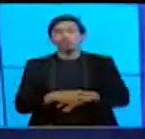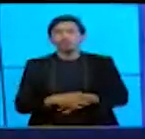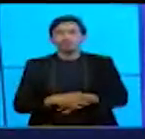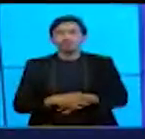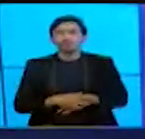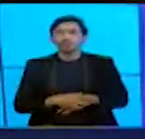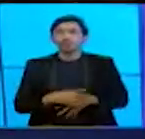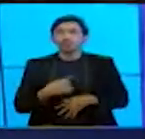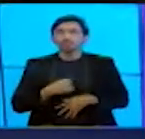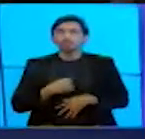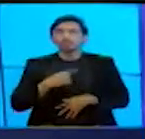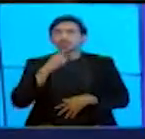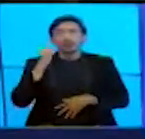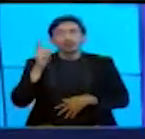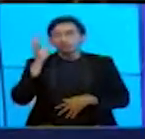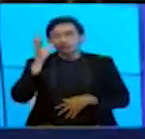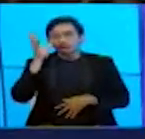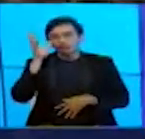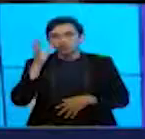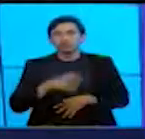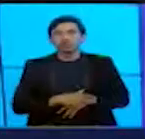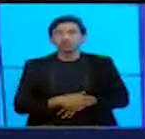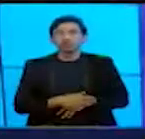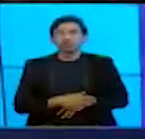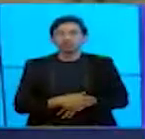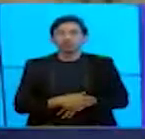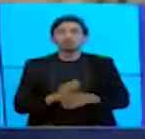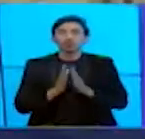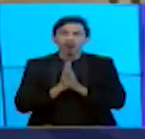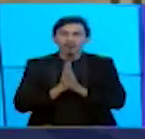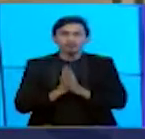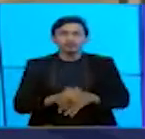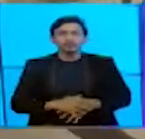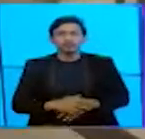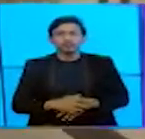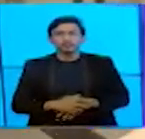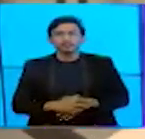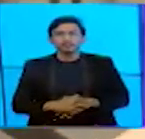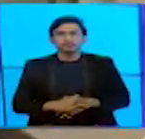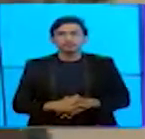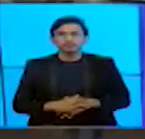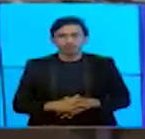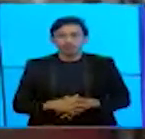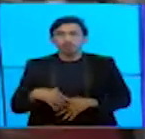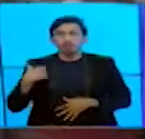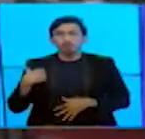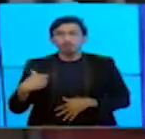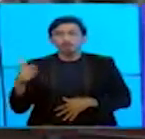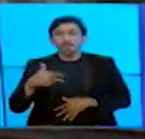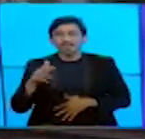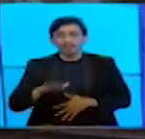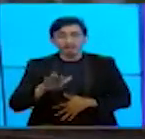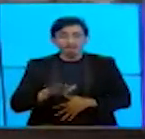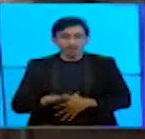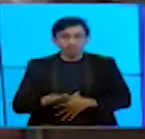Pesan untuk masyarakat Sulsel, Pak. Ya, saya mohon maaf ya kalau yang terjadi. Gubernur Sulawesi Selatan Nurdin Abdullah diduga menerima uang suap